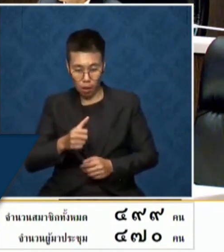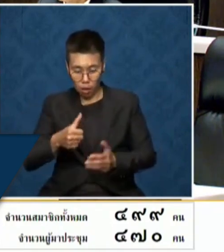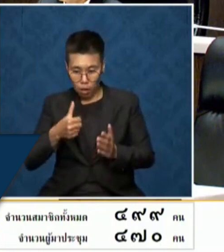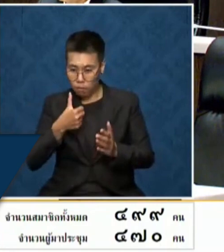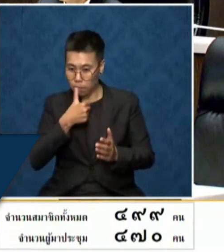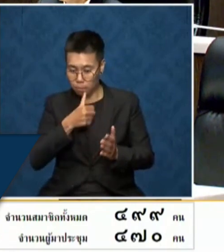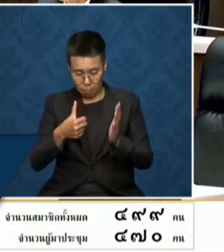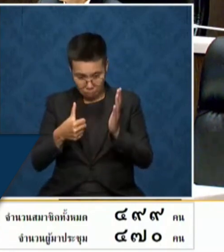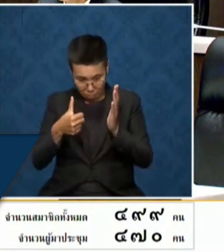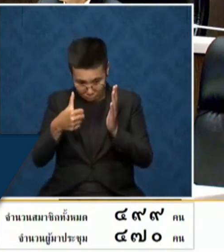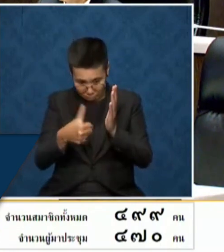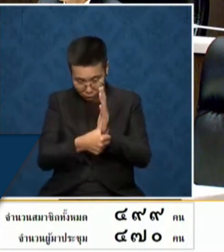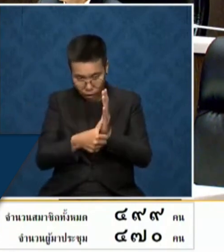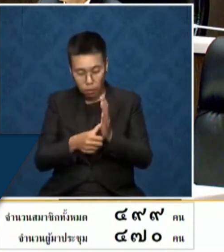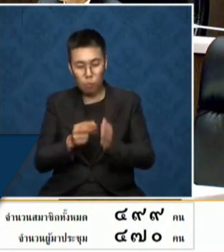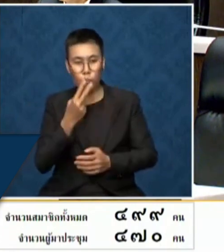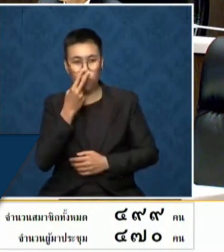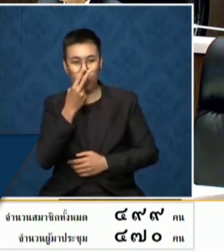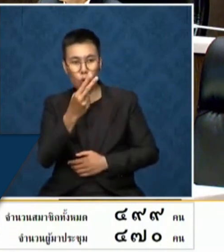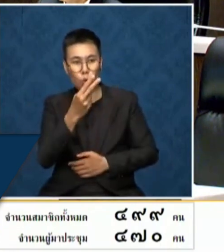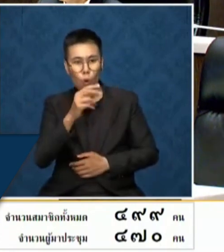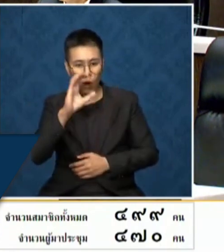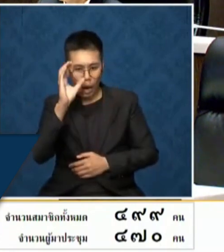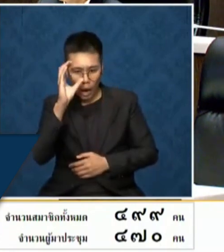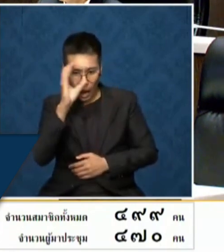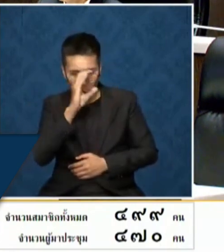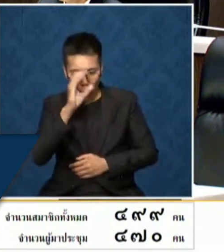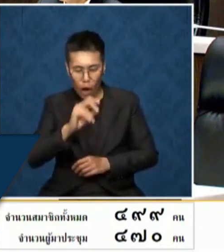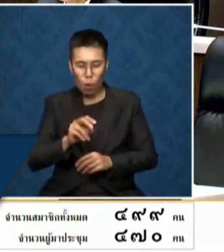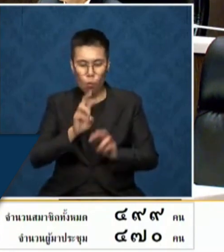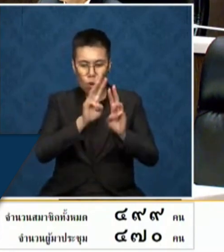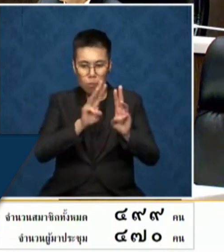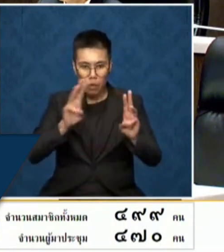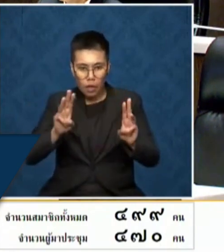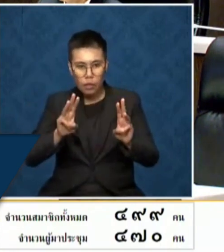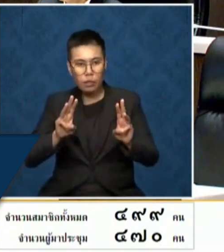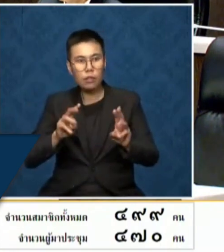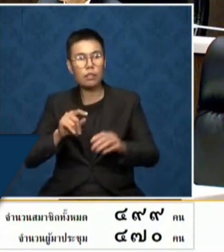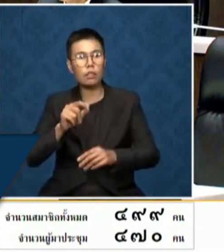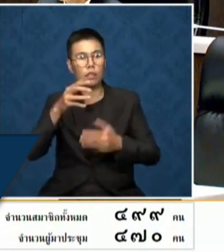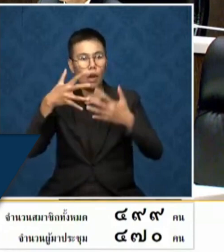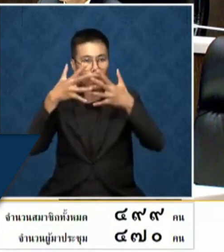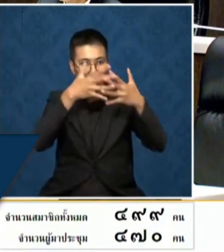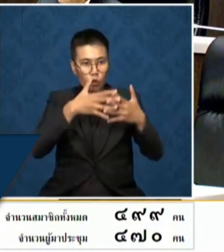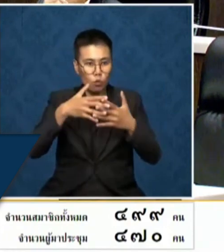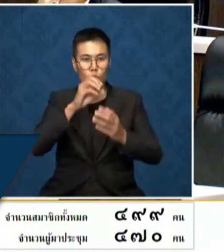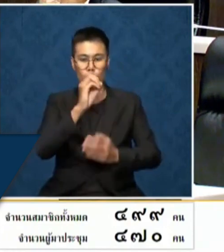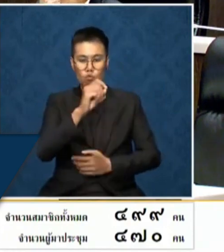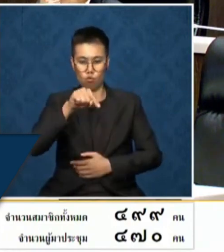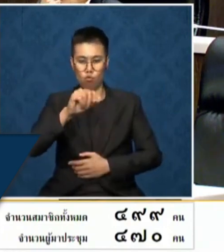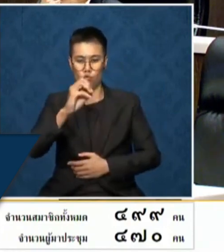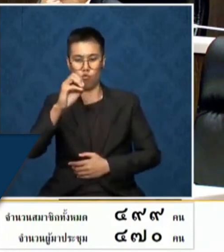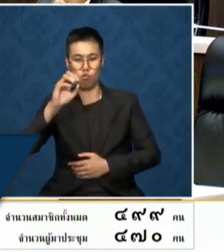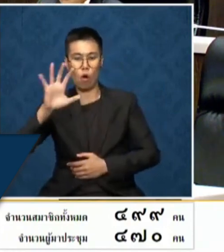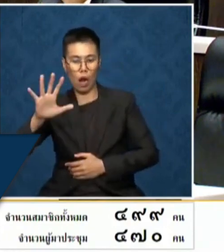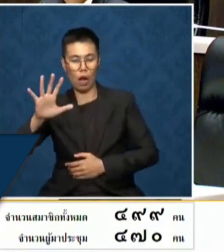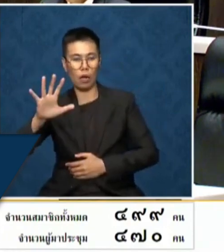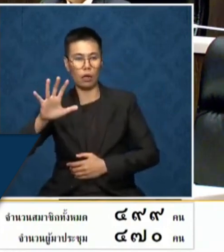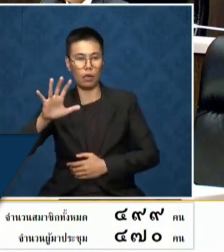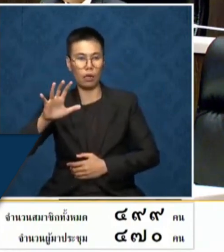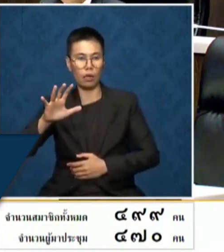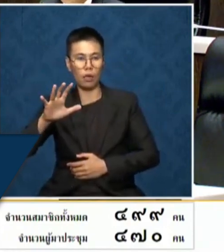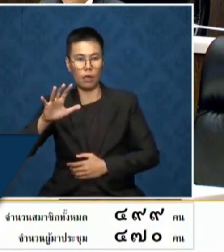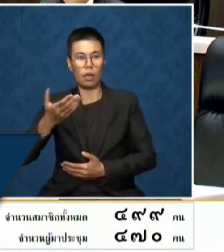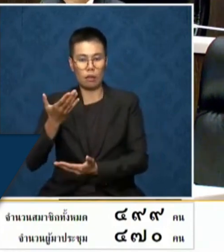ประธานลองเสิร์ช bottle Water taxที่ชิคาโกก็มีการเก็บนะครับ 0.05อ่าเหรียญ